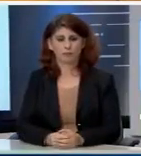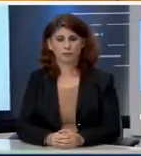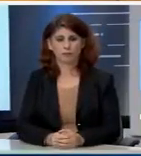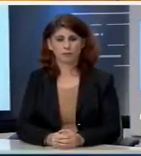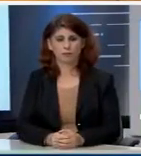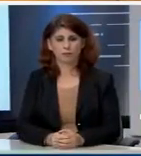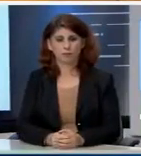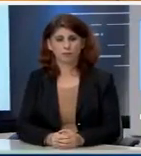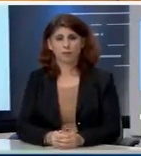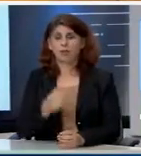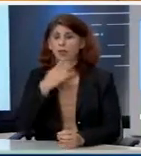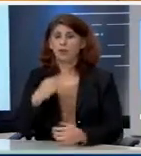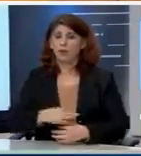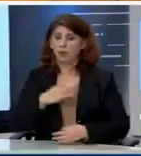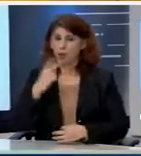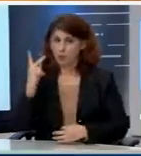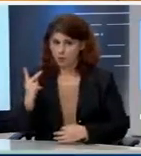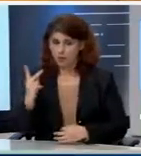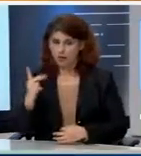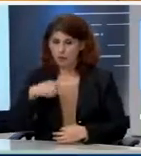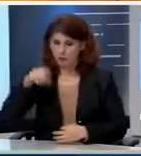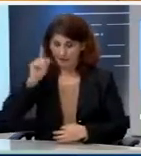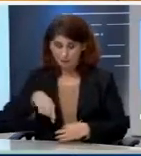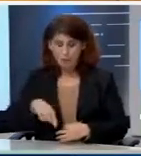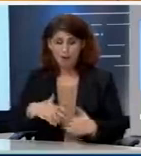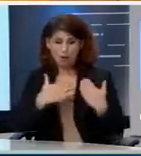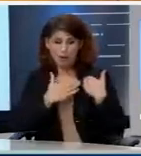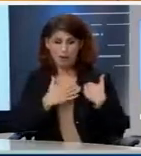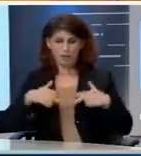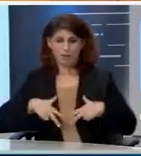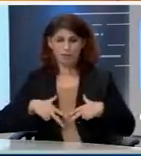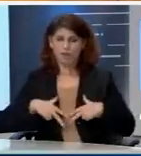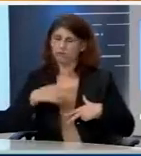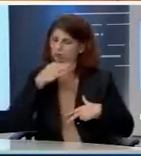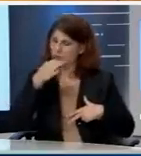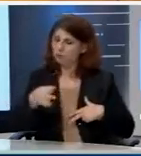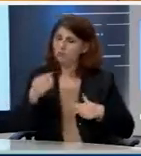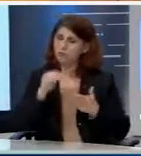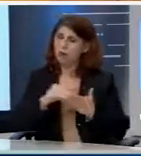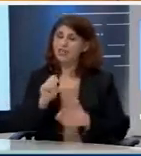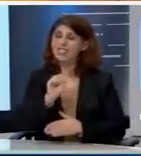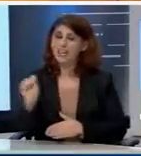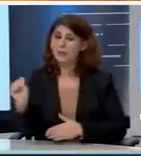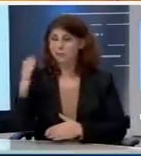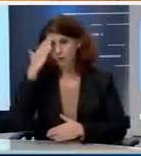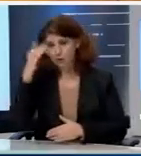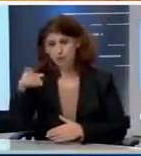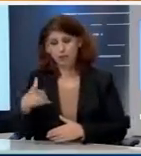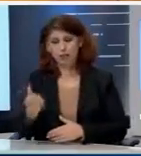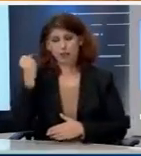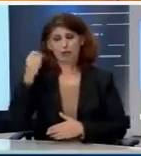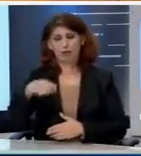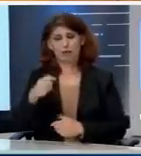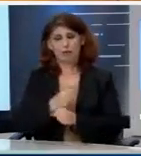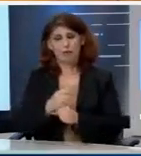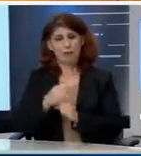Γι' αυτό και ο κύριος Κουρουμπλής, από τη μέρα που ανέλαβε υπουργός, δήλωσε επανειλημμένος ότι ο Σαλμάς προς τιμήν του κρατούσε αυτά τα